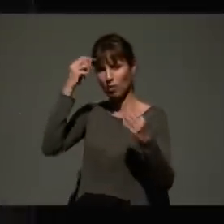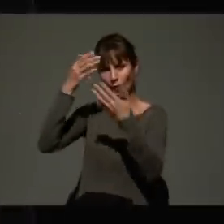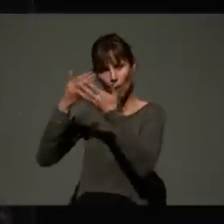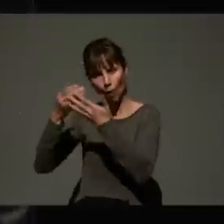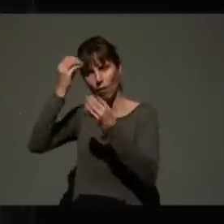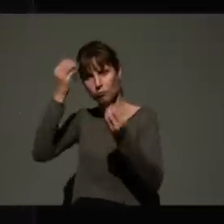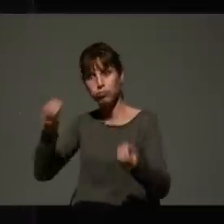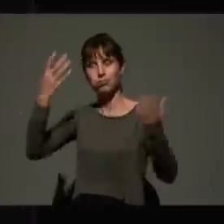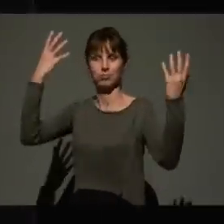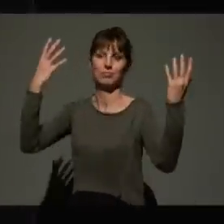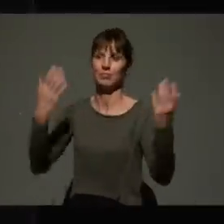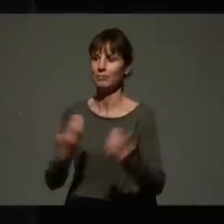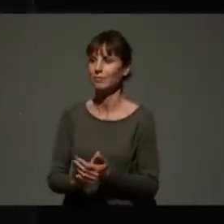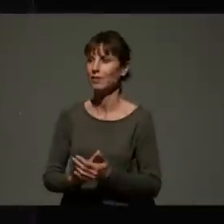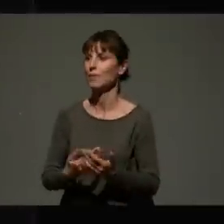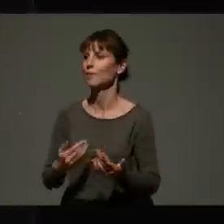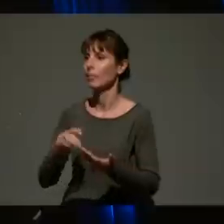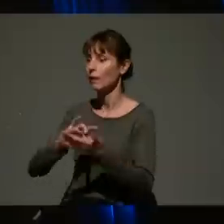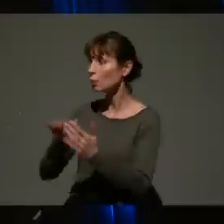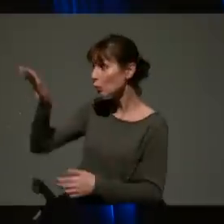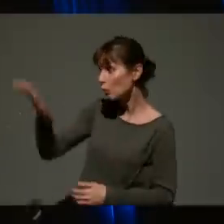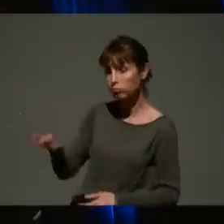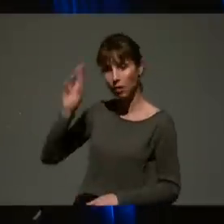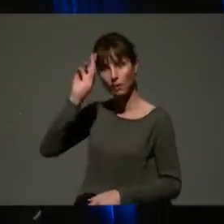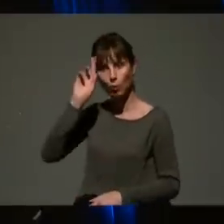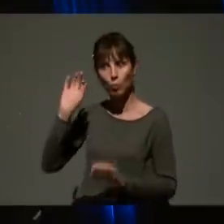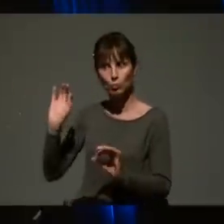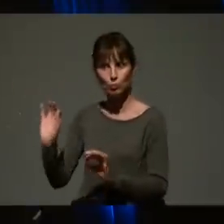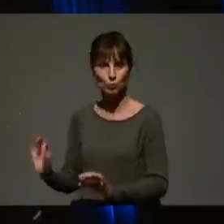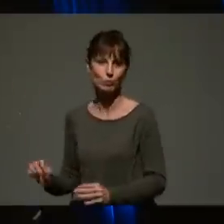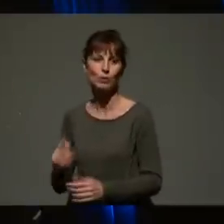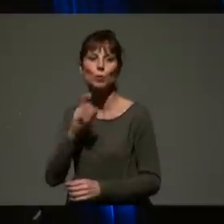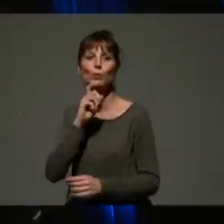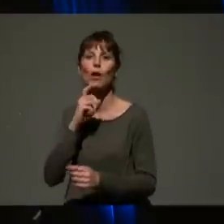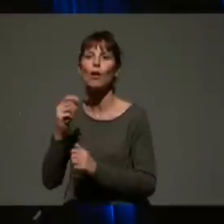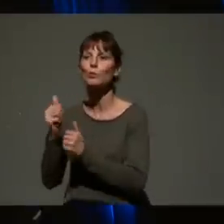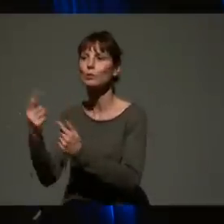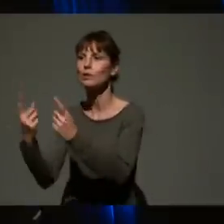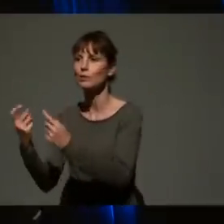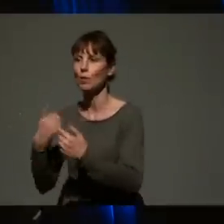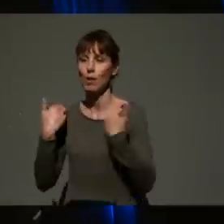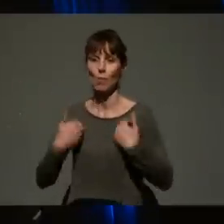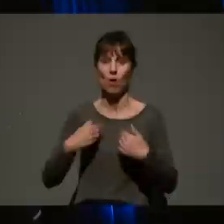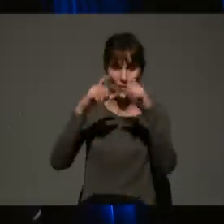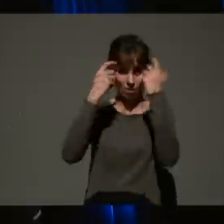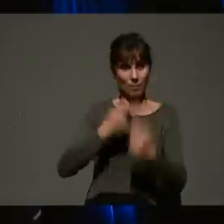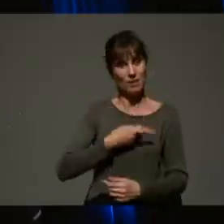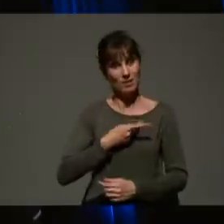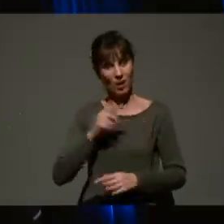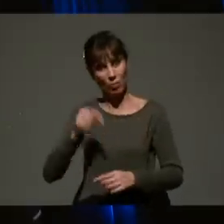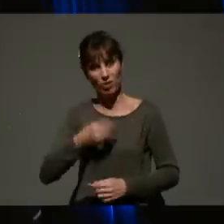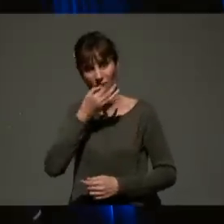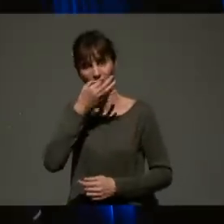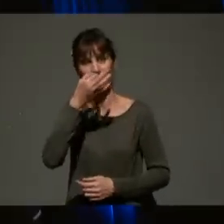On pourra peut-être y revenir tout à l'heure dans la réflexion. Enfin, comme je suis médecin, je peux quand même m'obliger de vous parler un petit